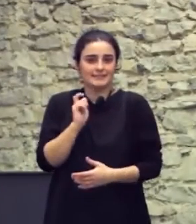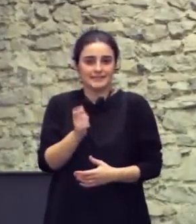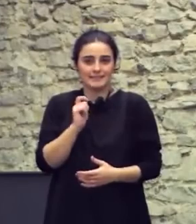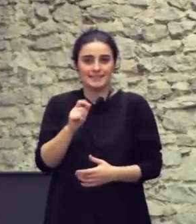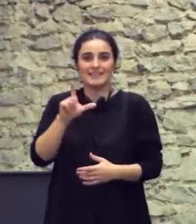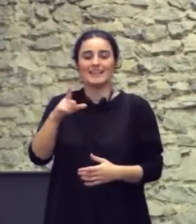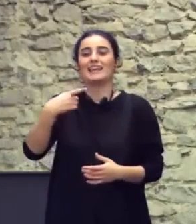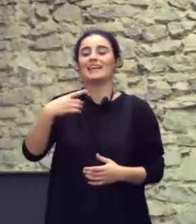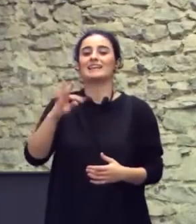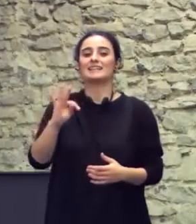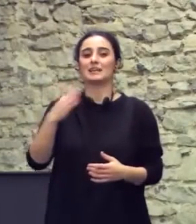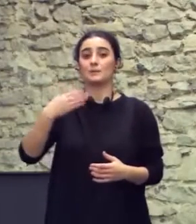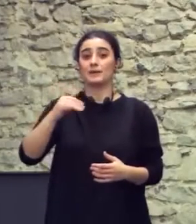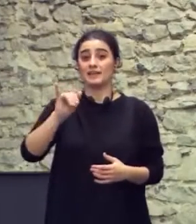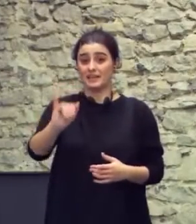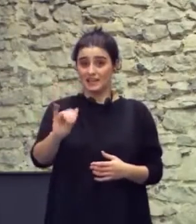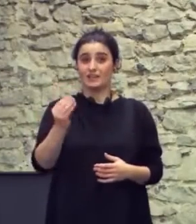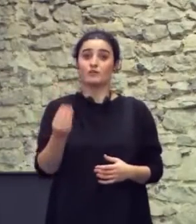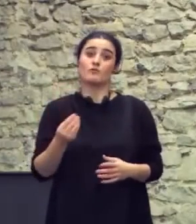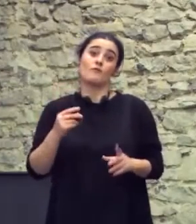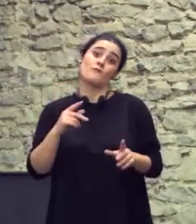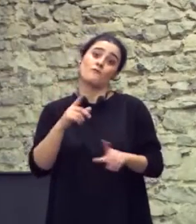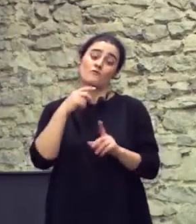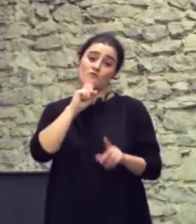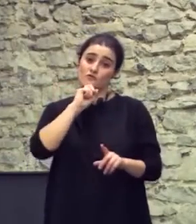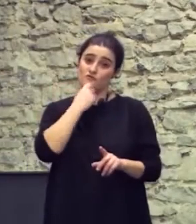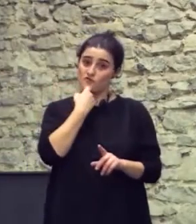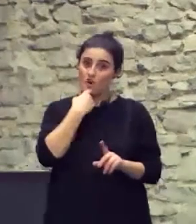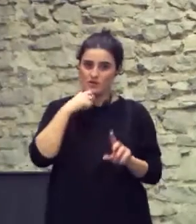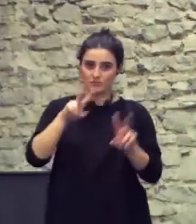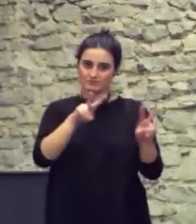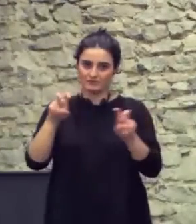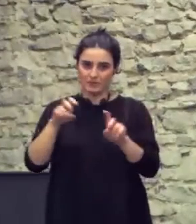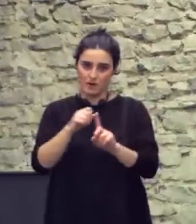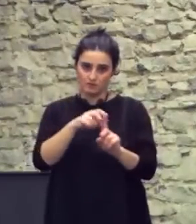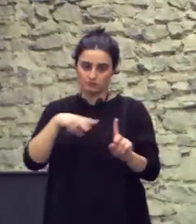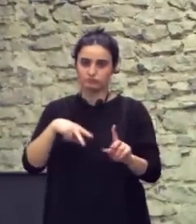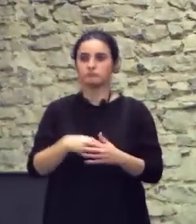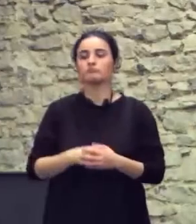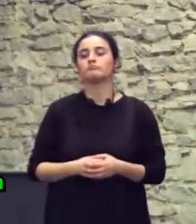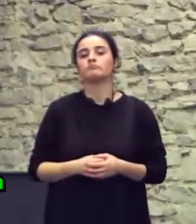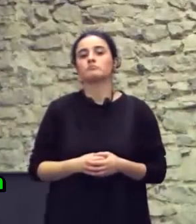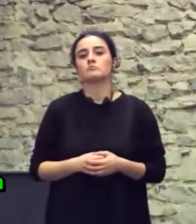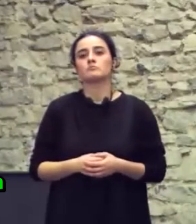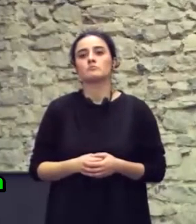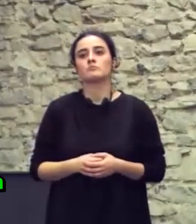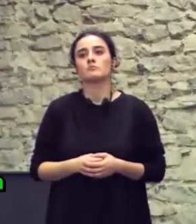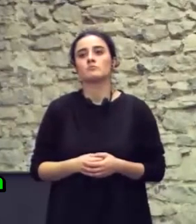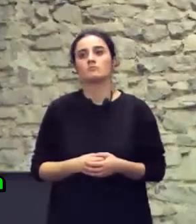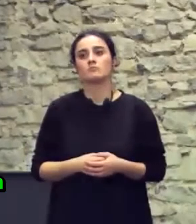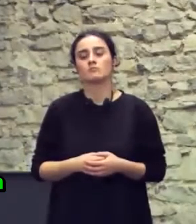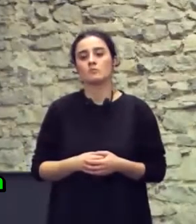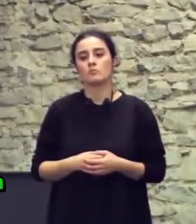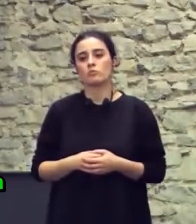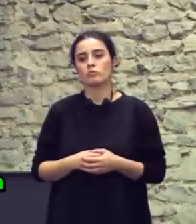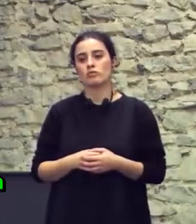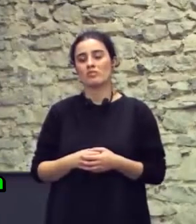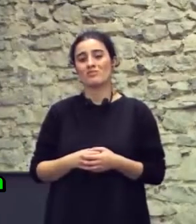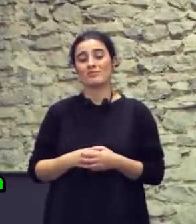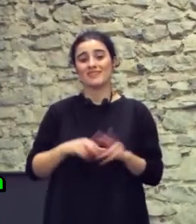LGTBIQ fobiaren inguruko lanketa honetan, ez? Bai